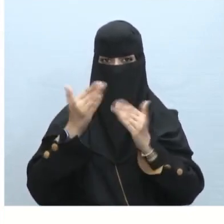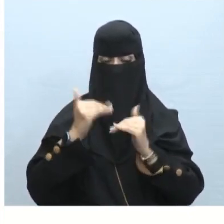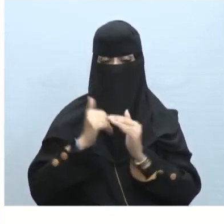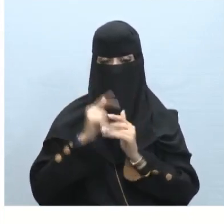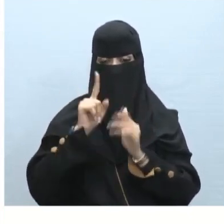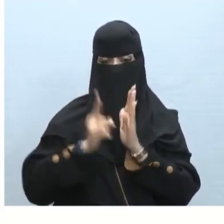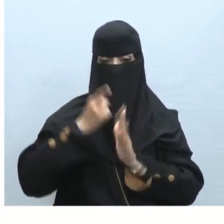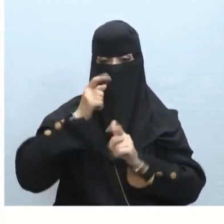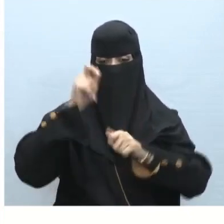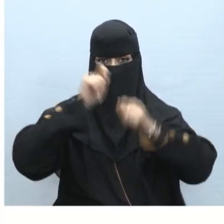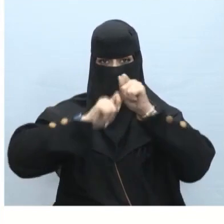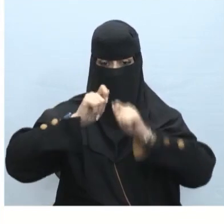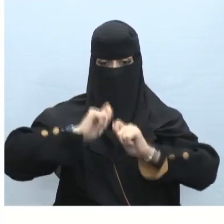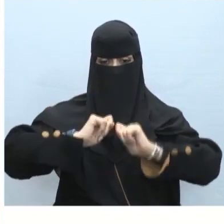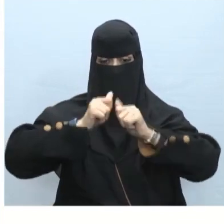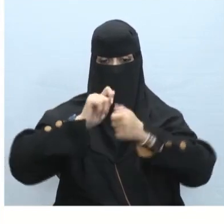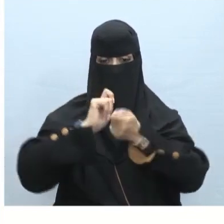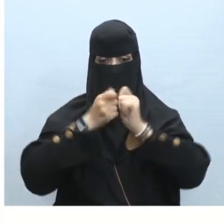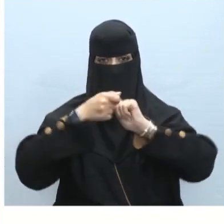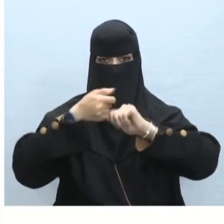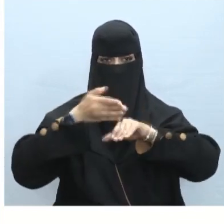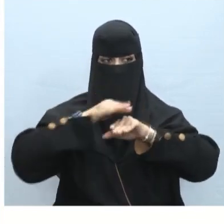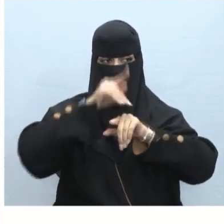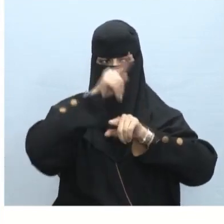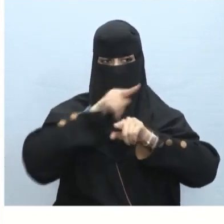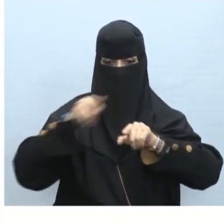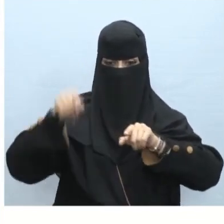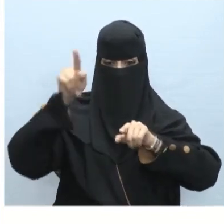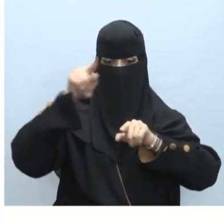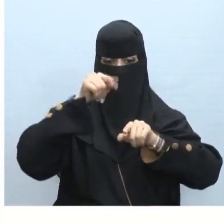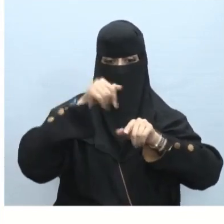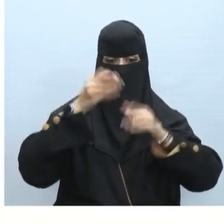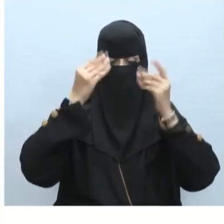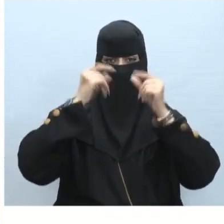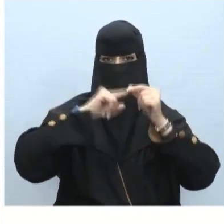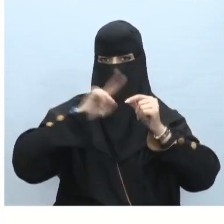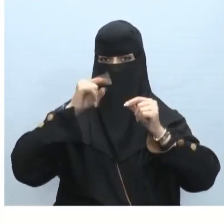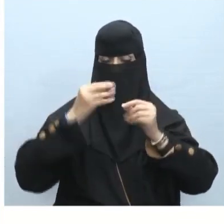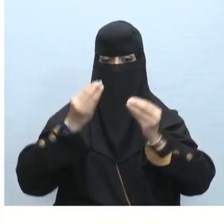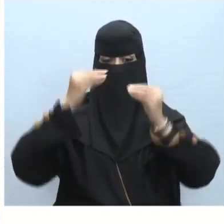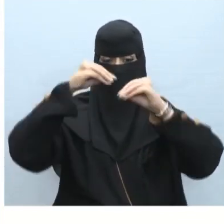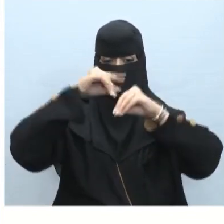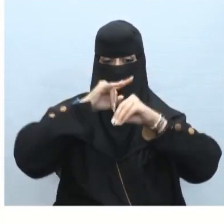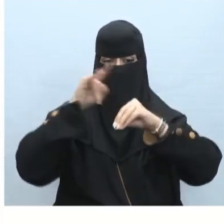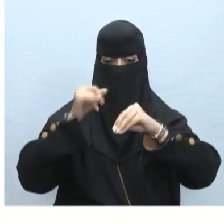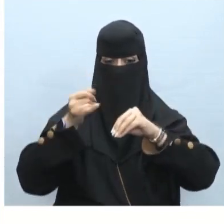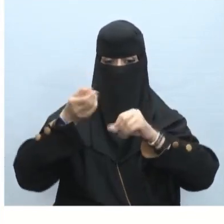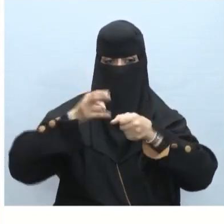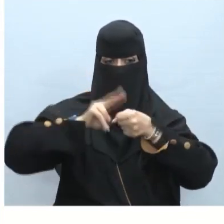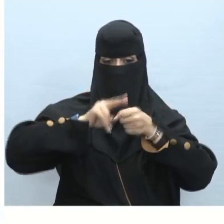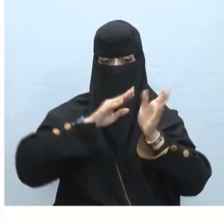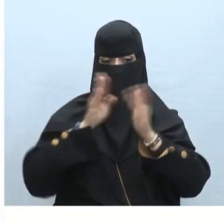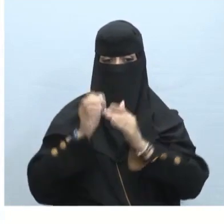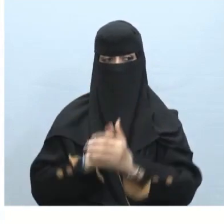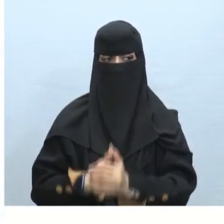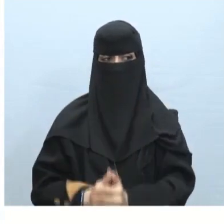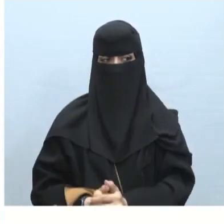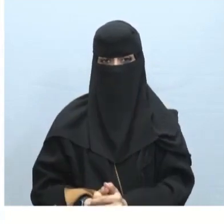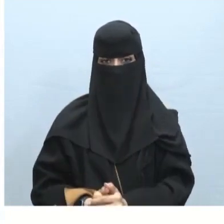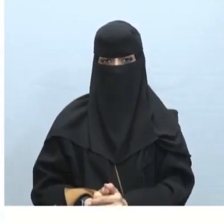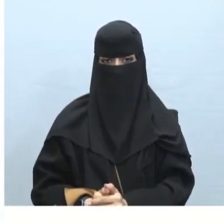اولا تستطيع التعديل على المخطط البياني دون ادراجه مره